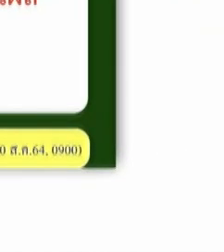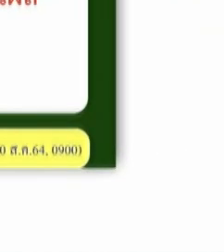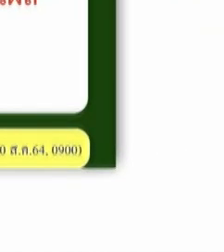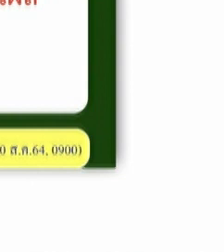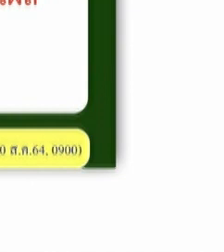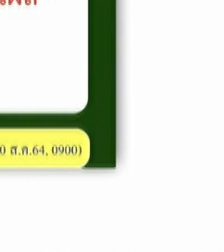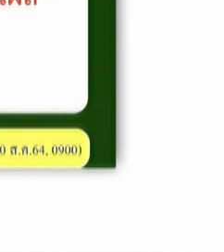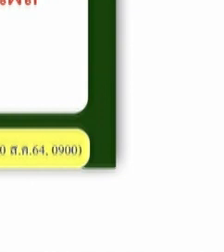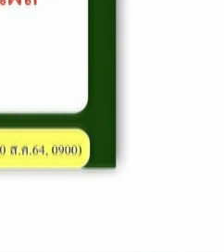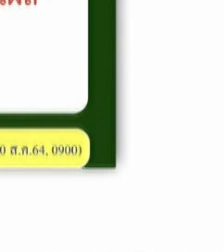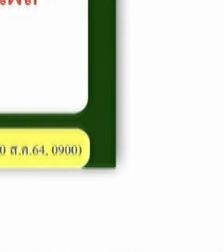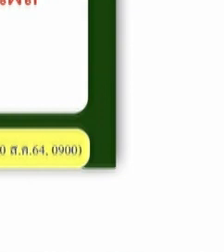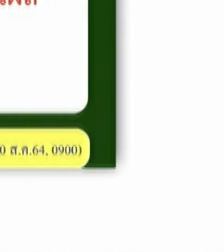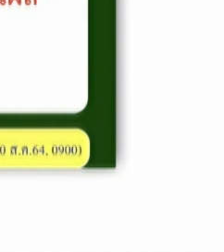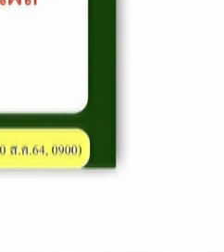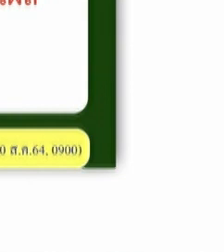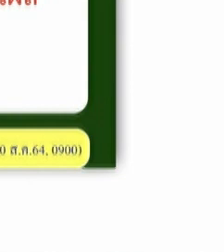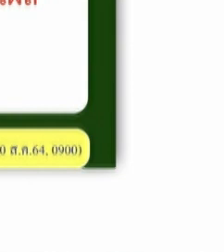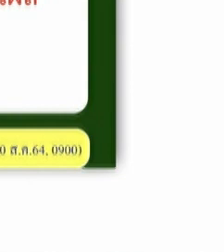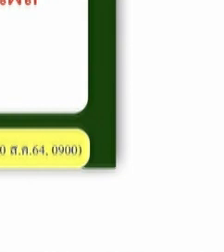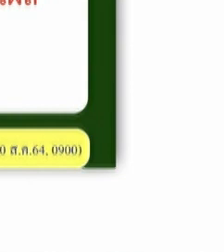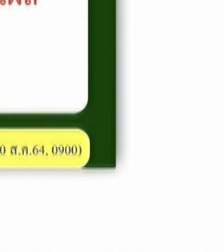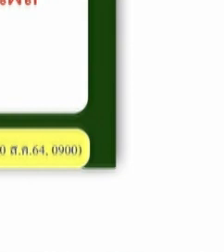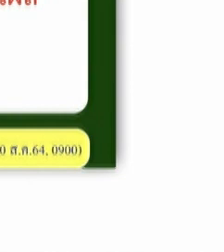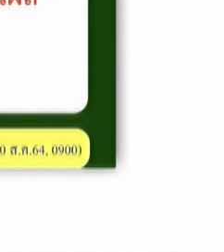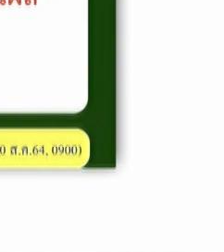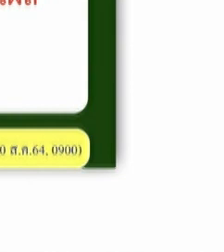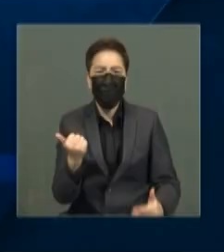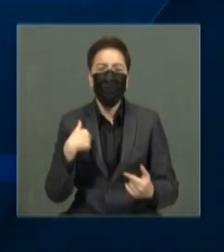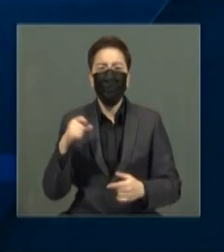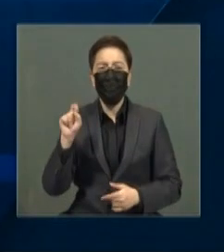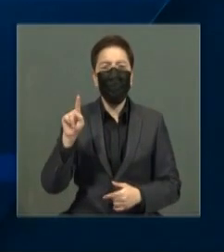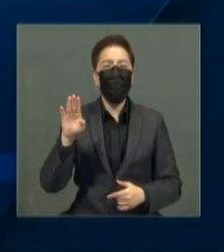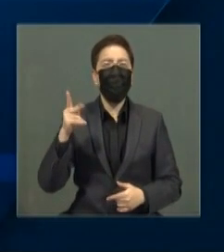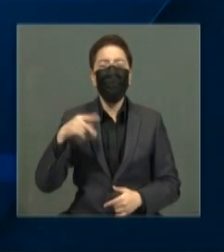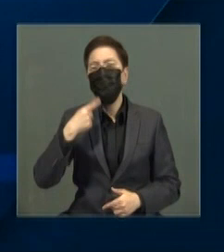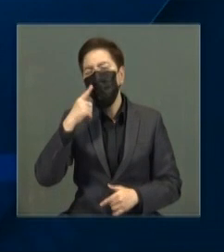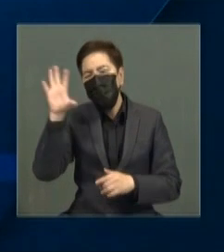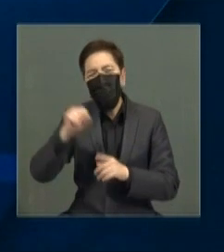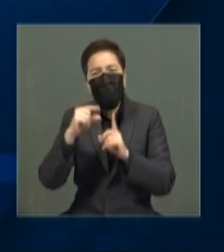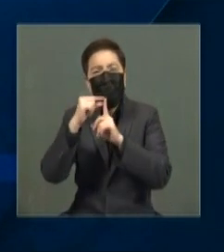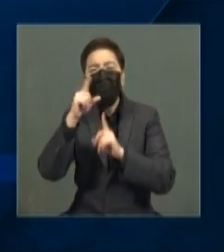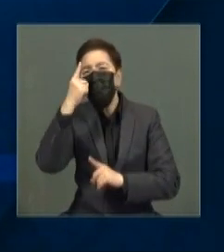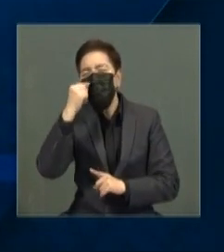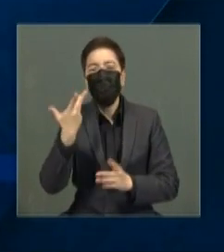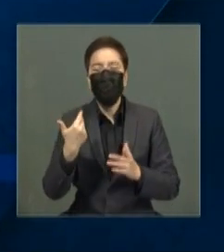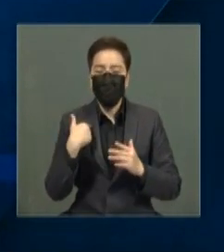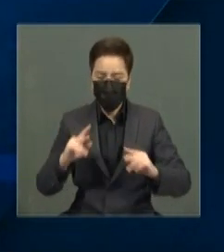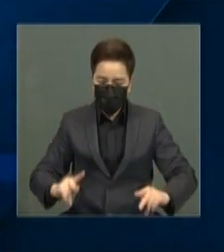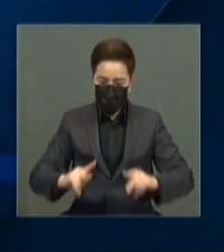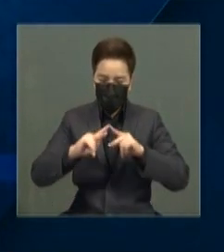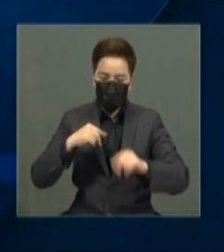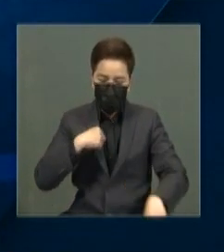ติเพื่อป้องกันการติดเชื้อตามมาตรการป้องกันการติดเชื้อแบบครอบจักรวาลสำหรับการบังคับใช้ในอนาคตต่อ